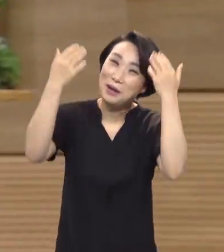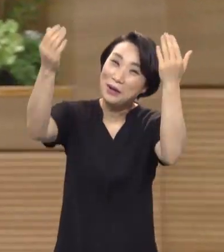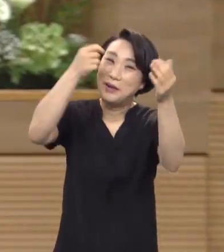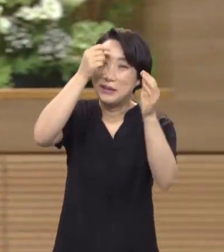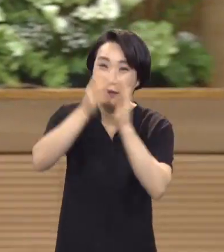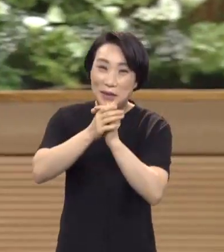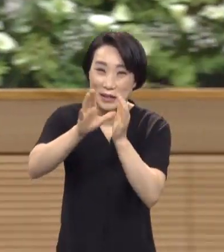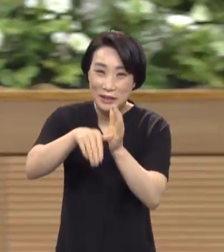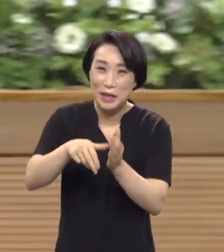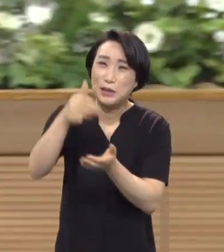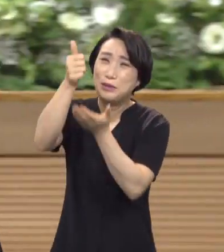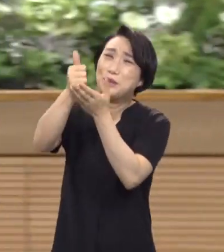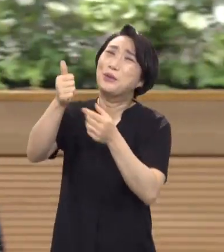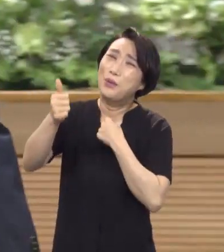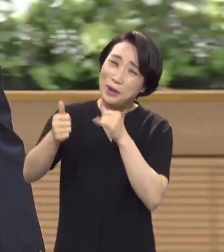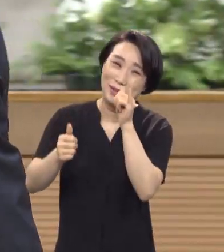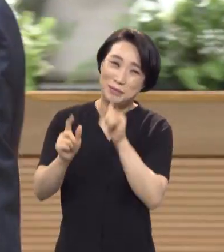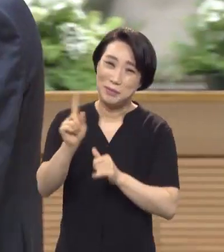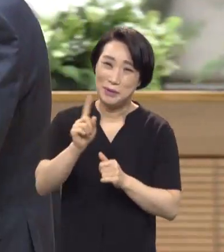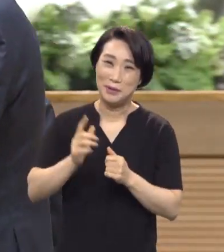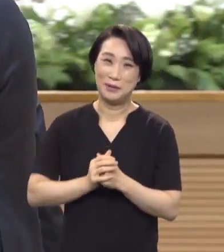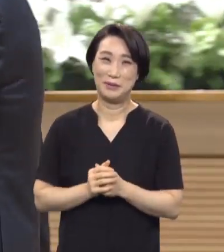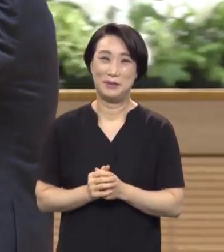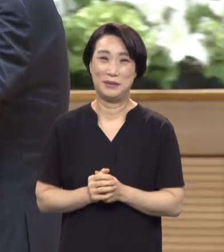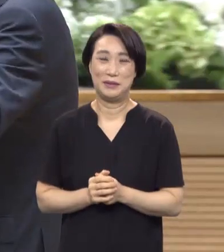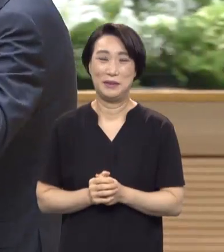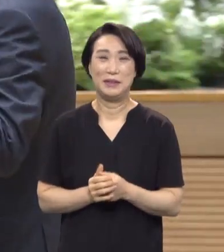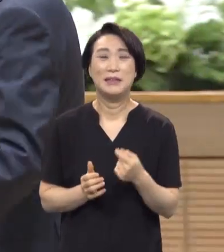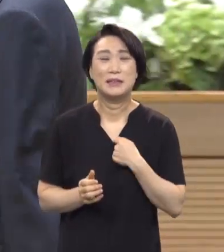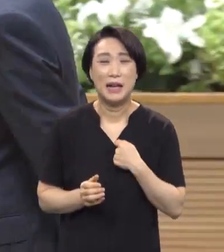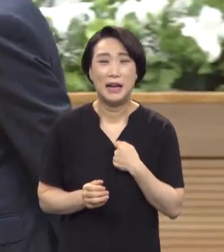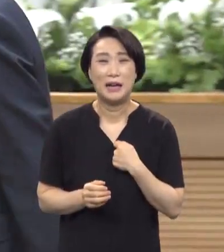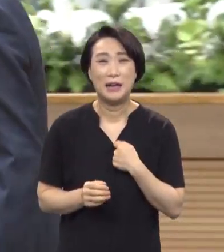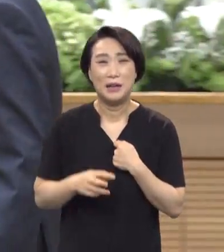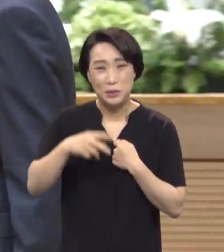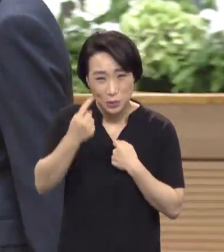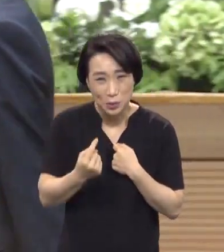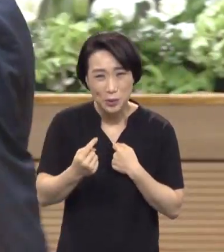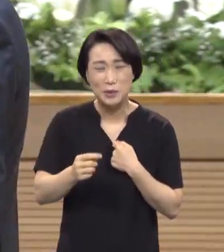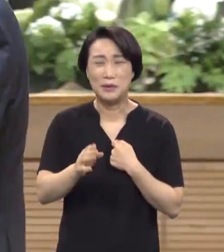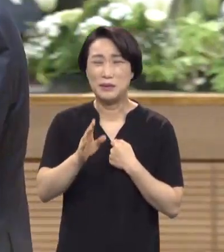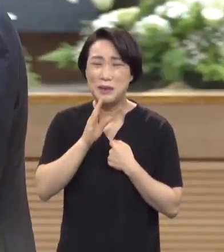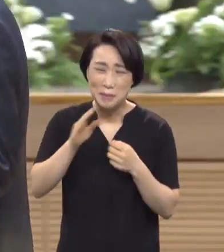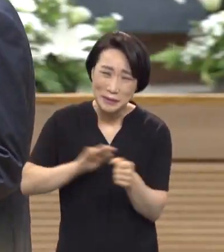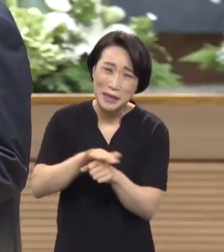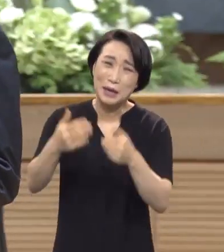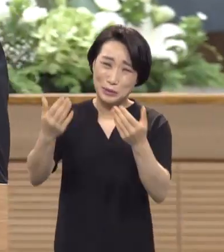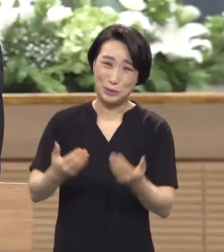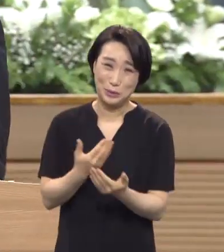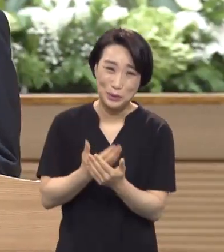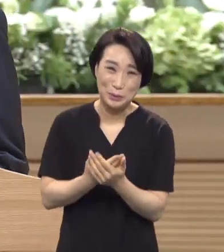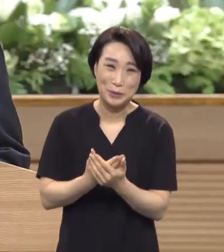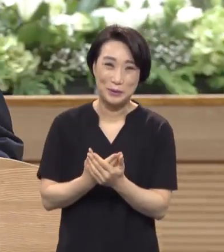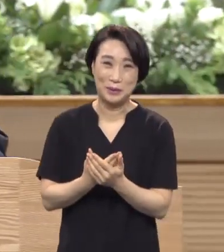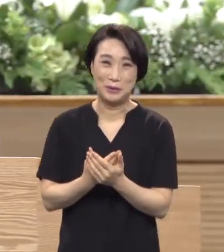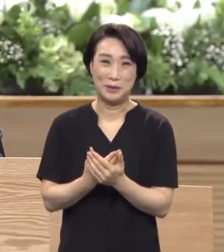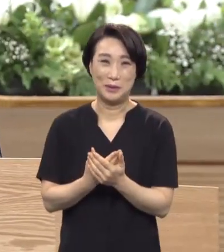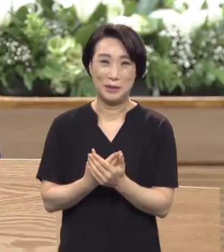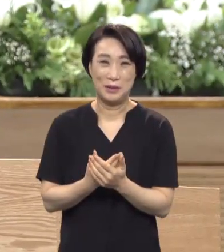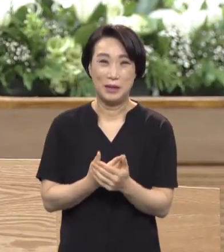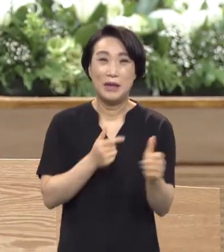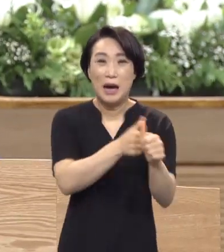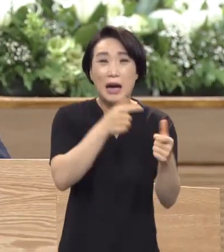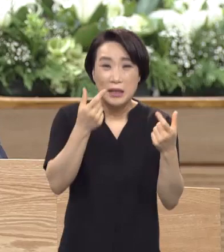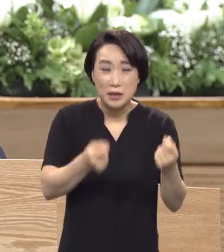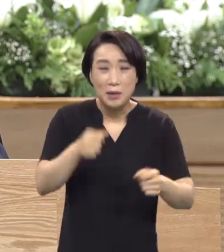들고 주님 간절히 비옵나니 내게도 정말로 사랑을 주소서.